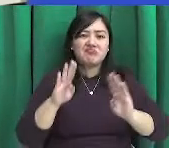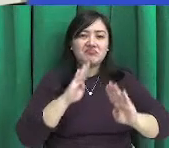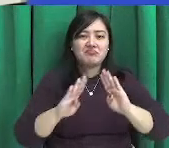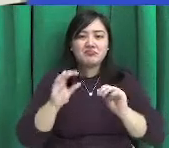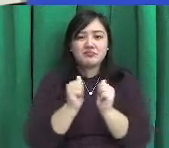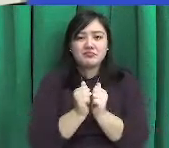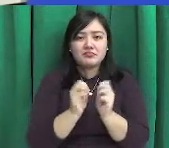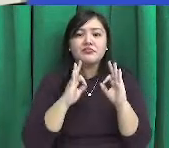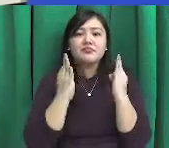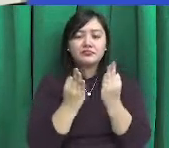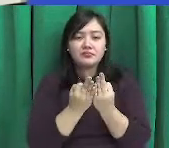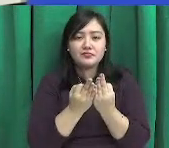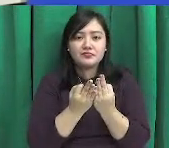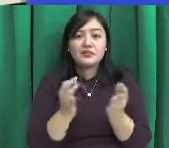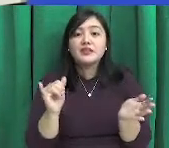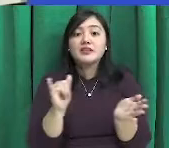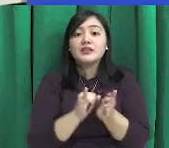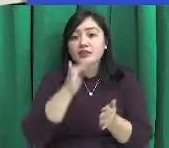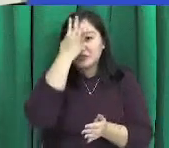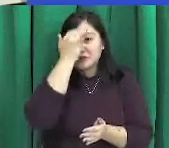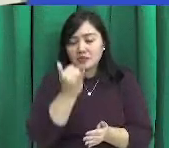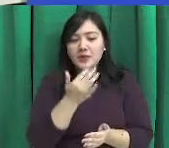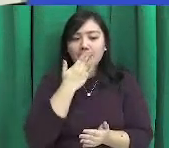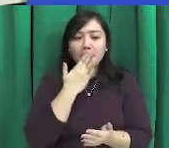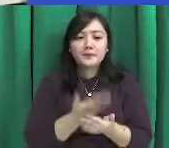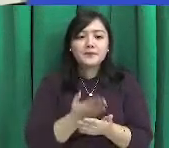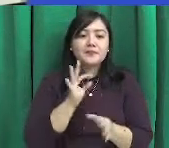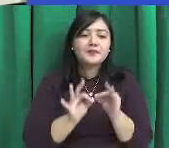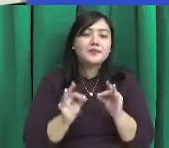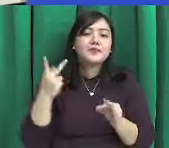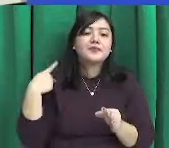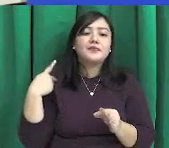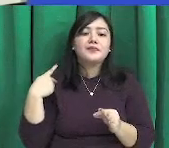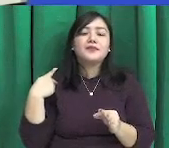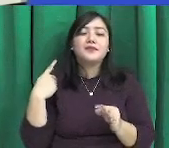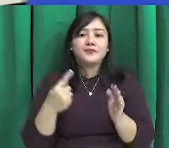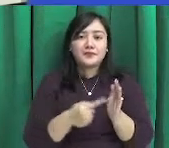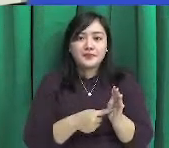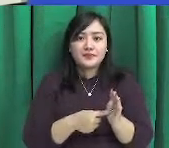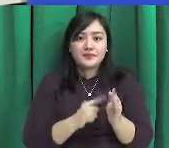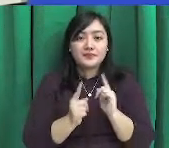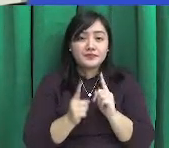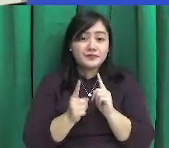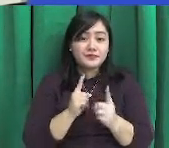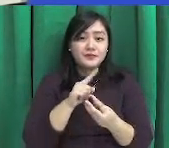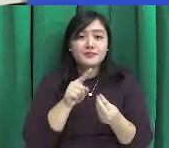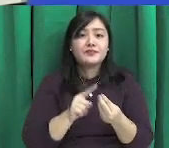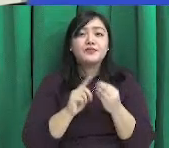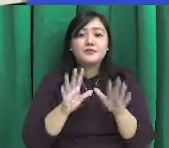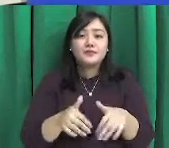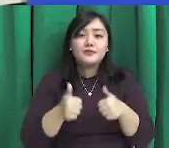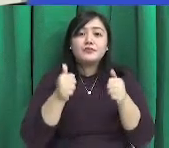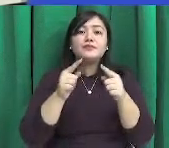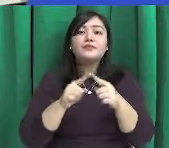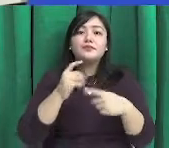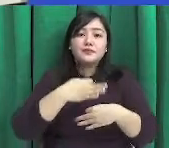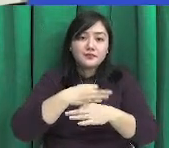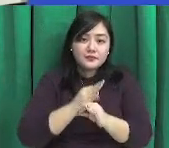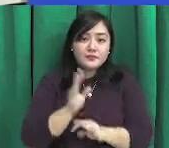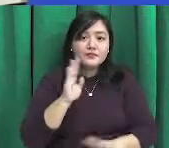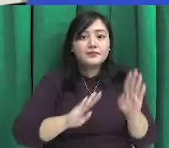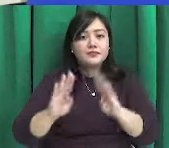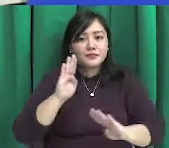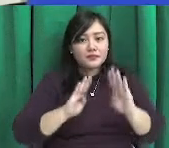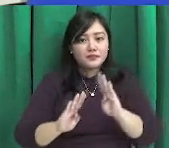na magkaroon tayo ng ganitong klaseng usapin at kung paano natin i-deal yung mga sitwasyon na katulad nito. You